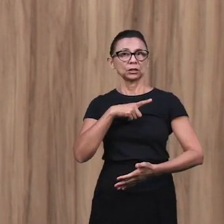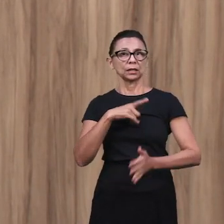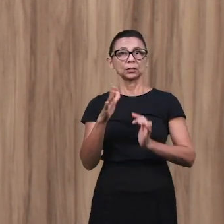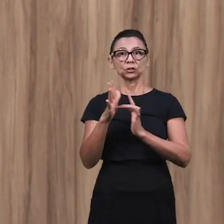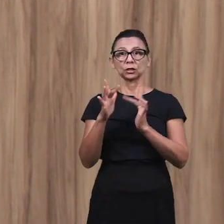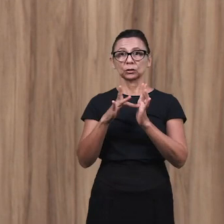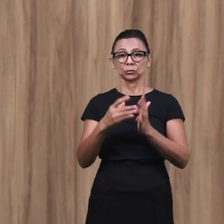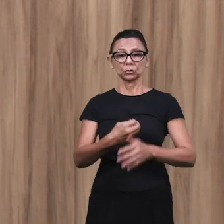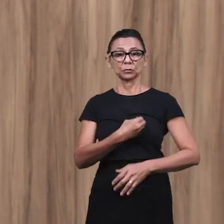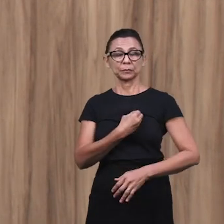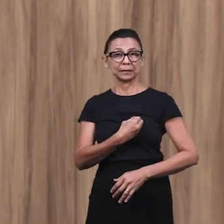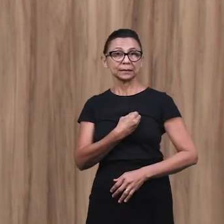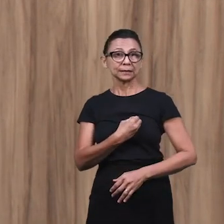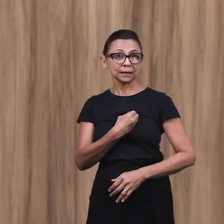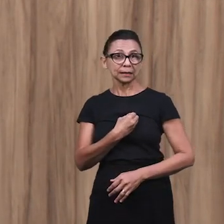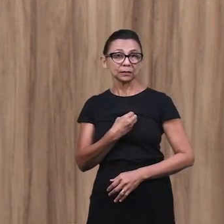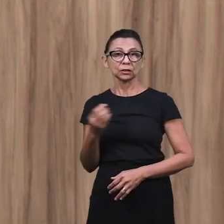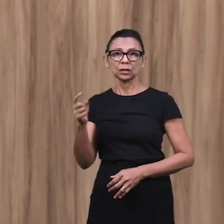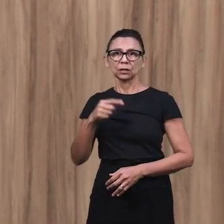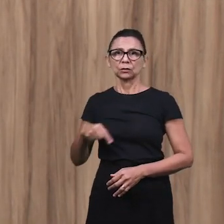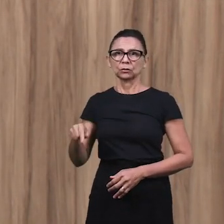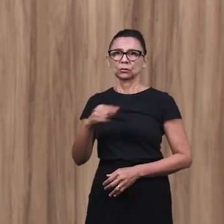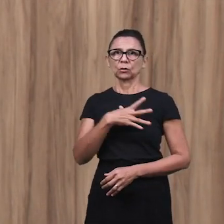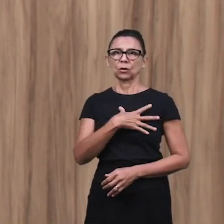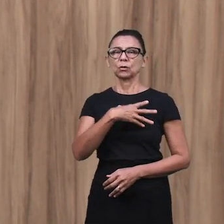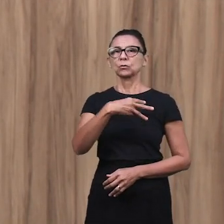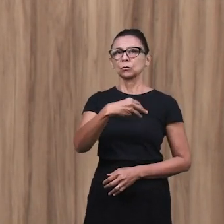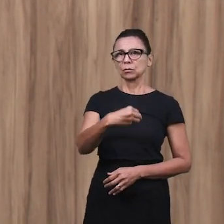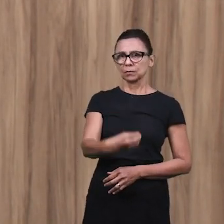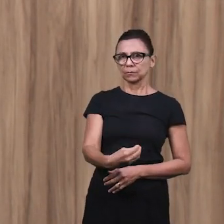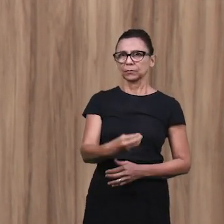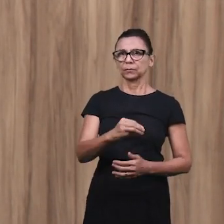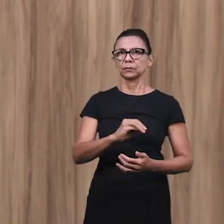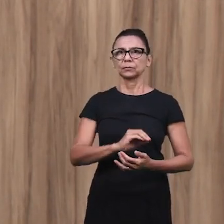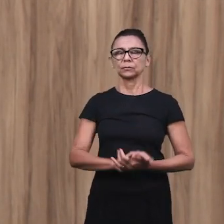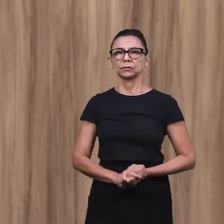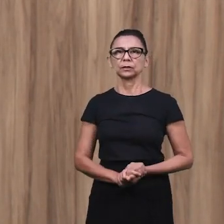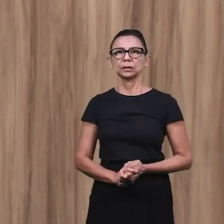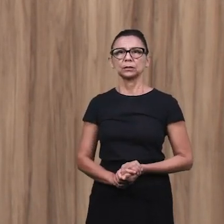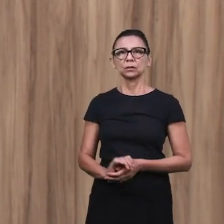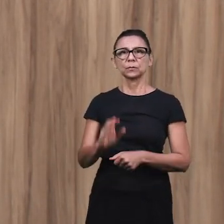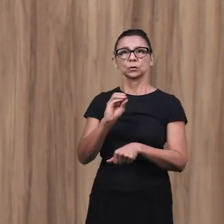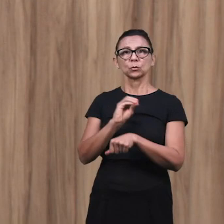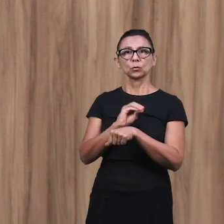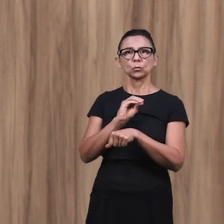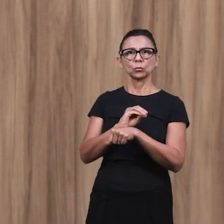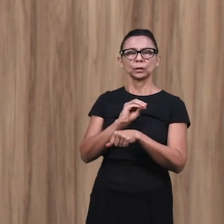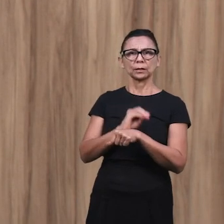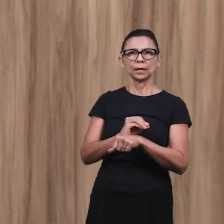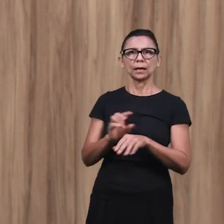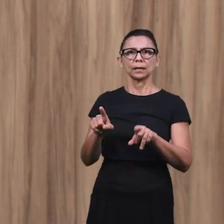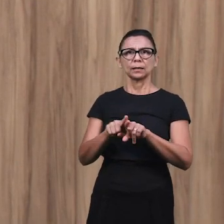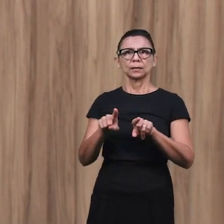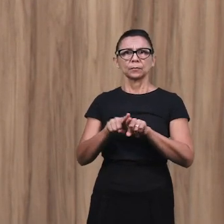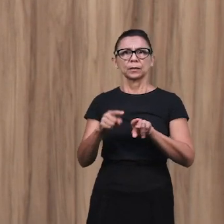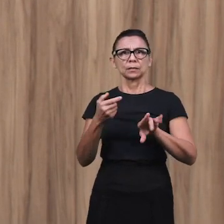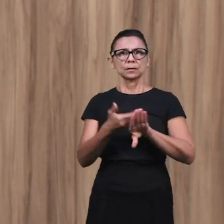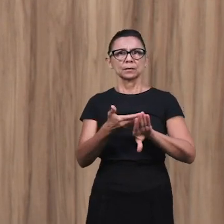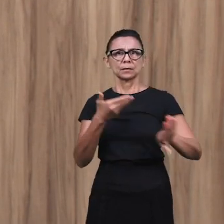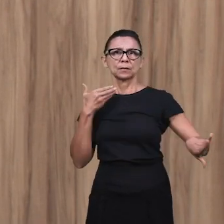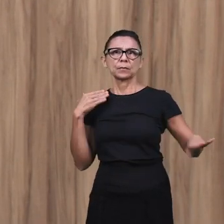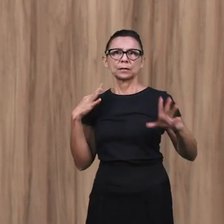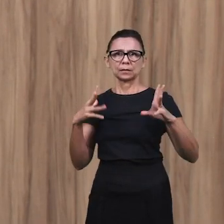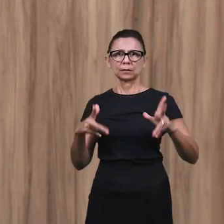enfants, ainsi comme est écrit en Zacharie 8:3, le mont du Seigneur des armées doit être des